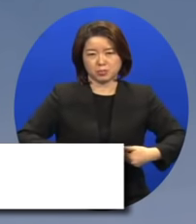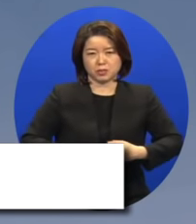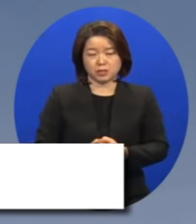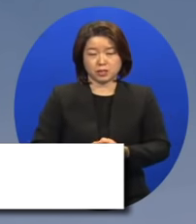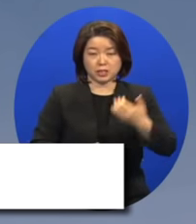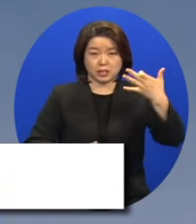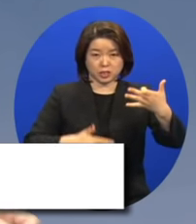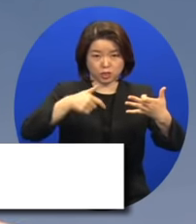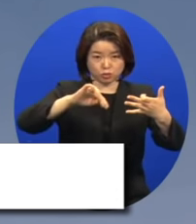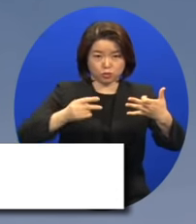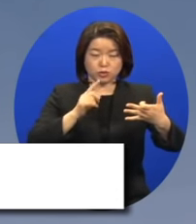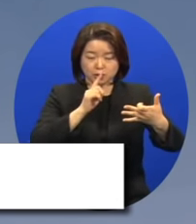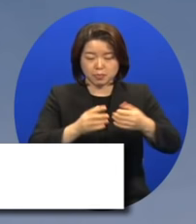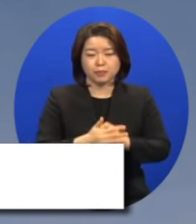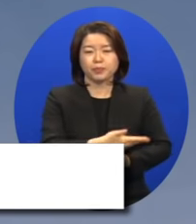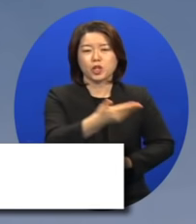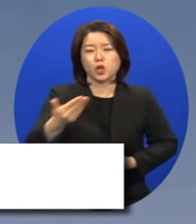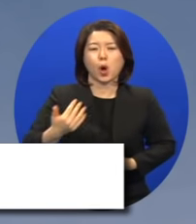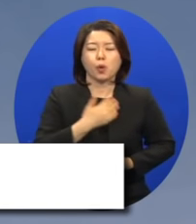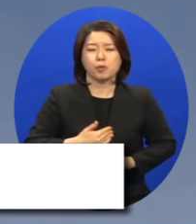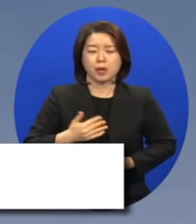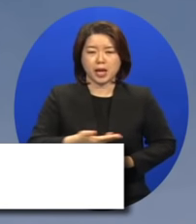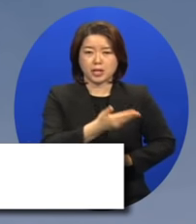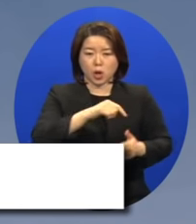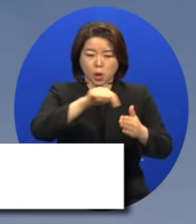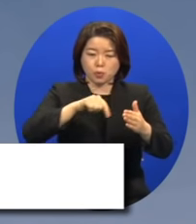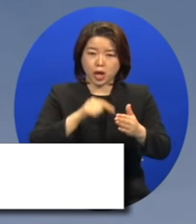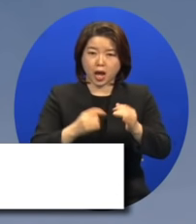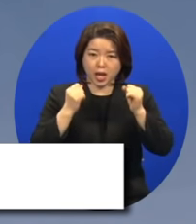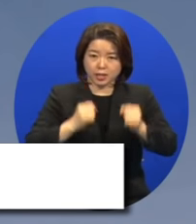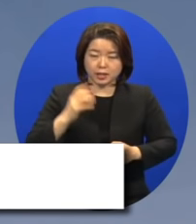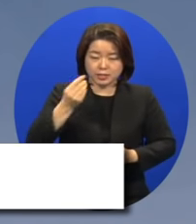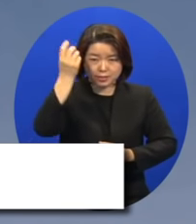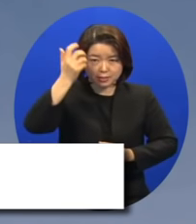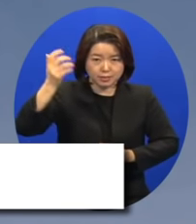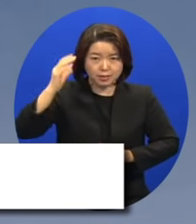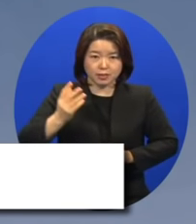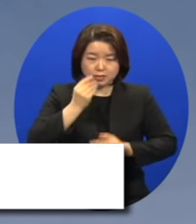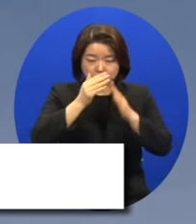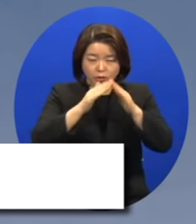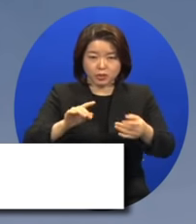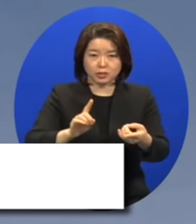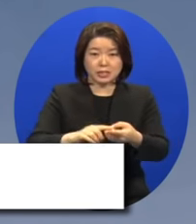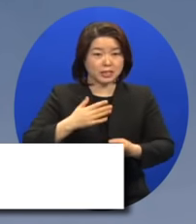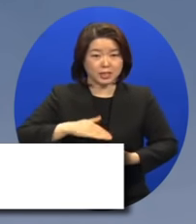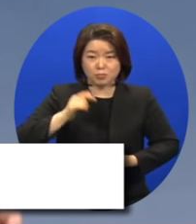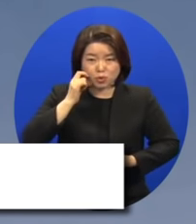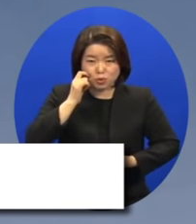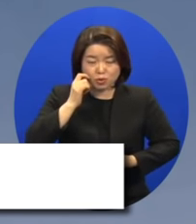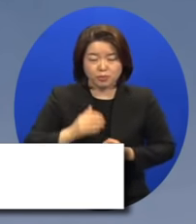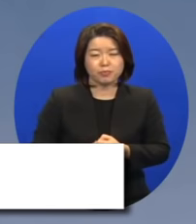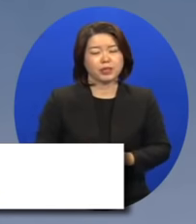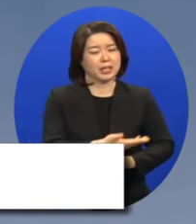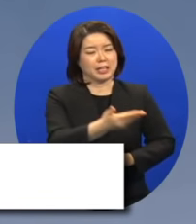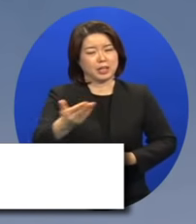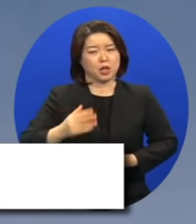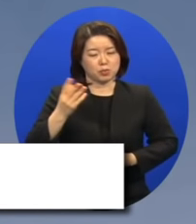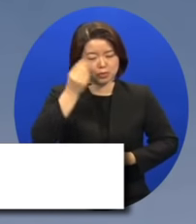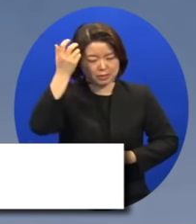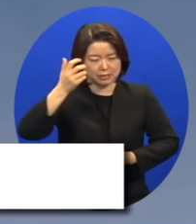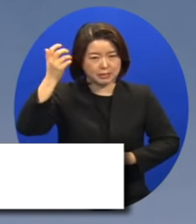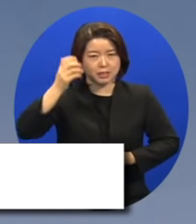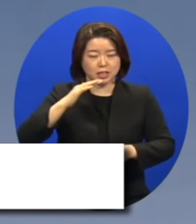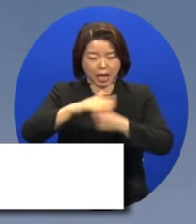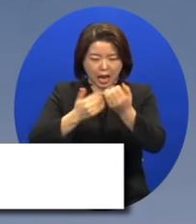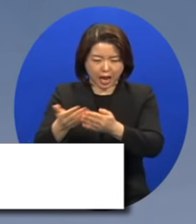19절은" 너희몸은 너희안에계신성령의전인것을알지못하느냐?"라고묻습니다.당신은 하나님